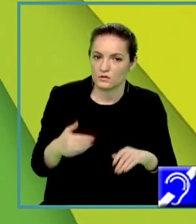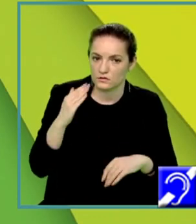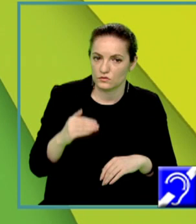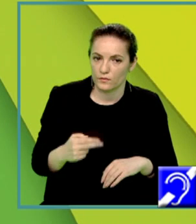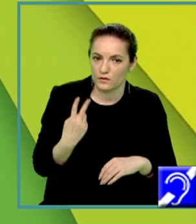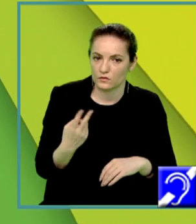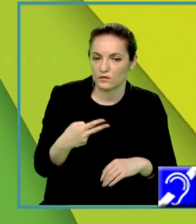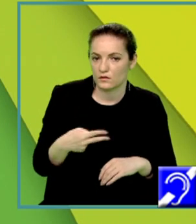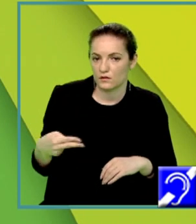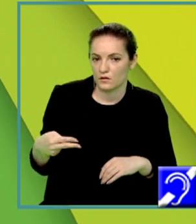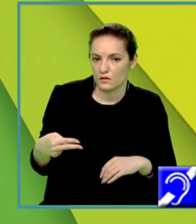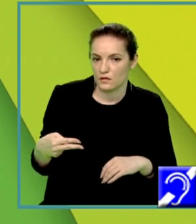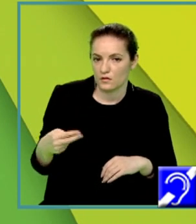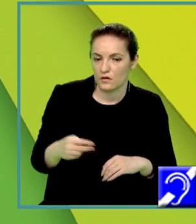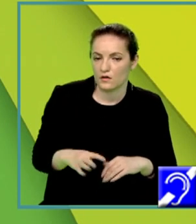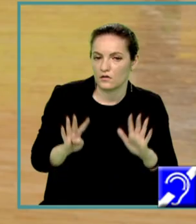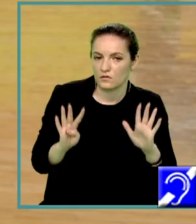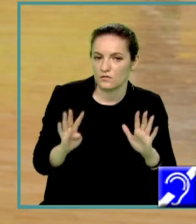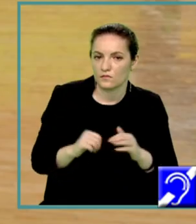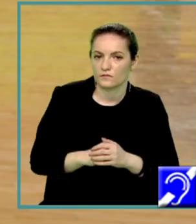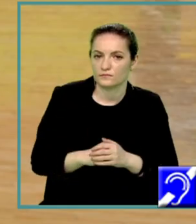egal cu 9.